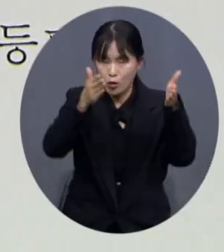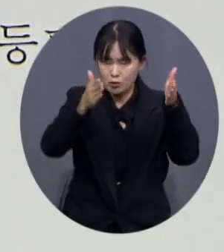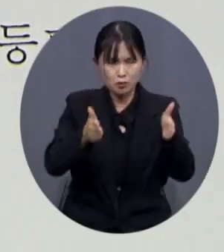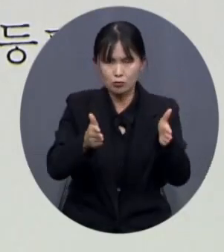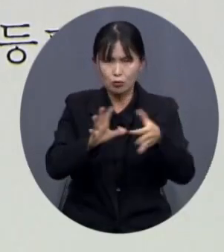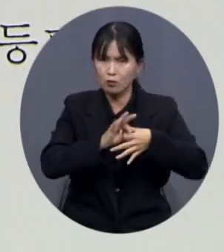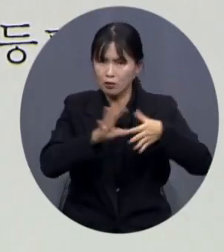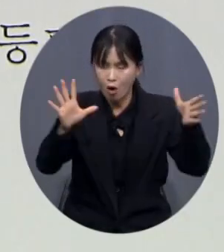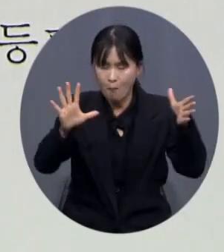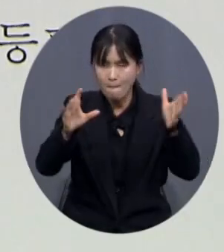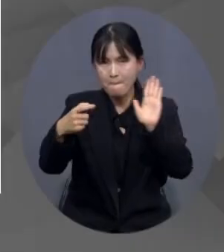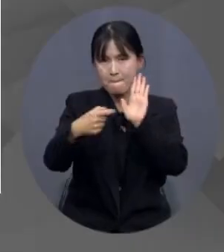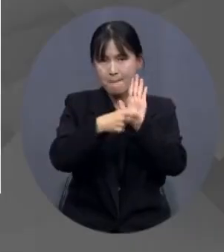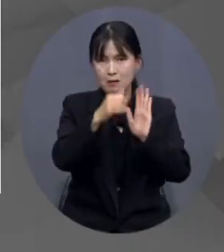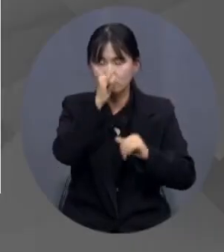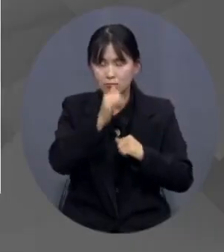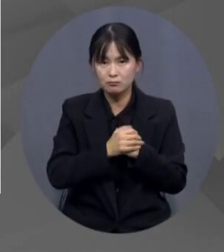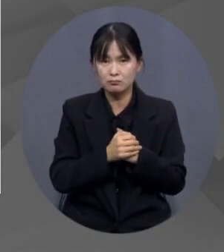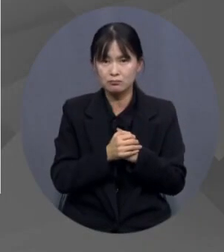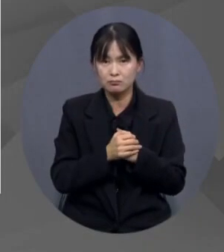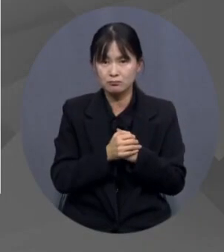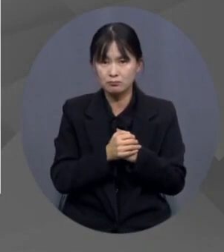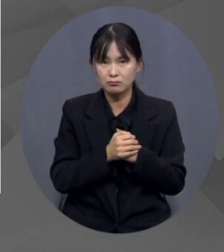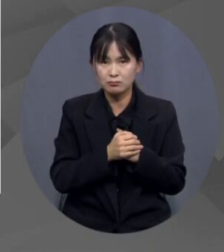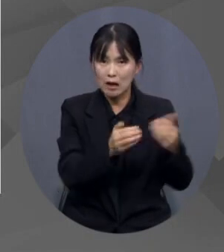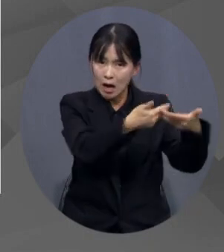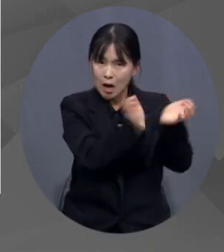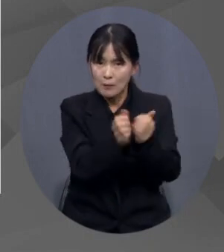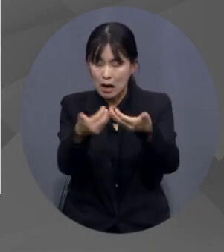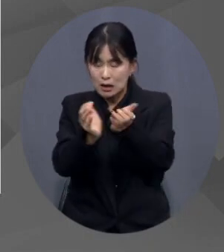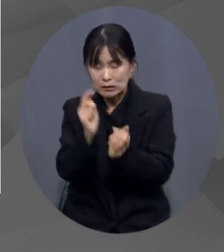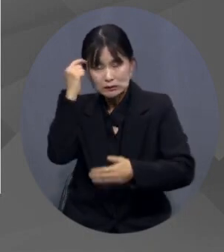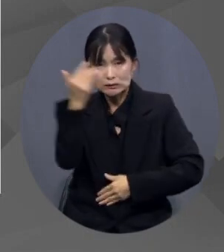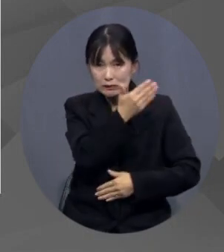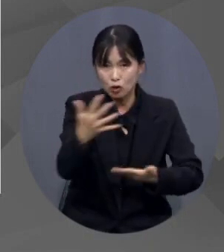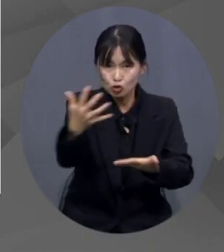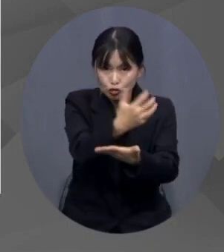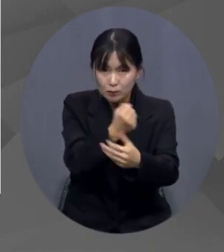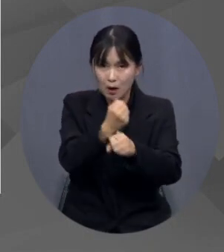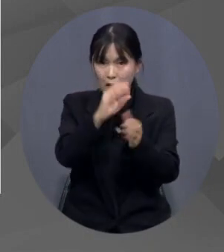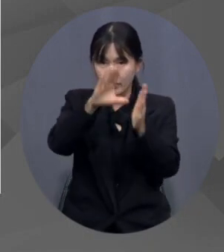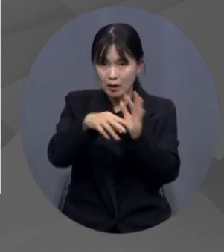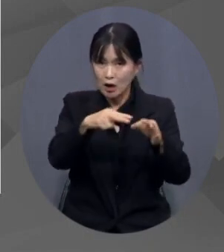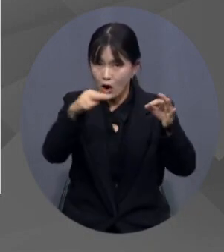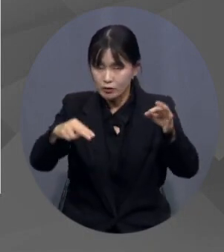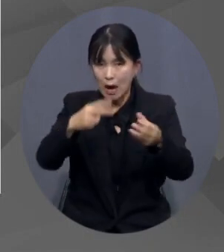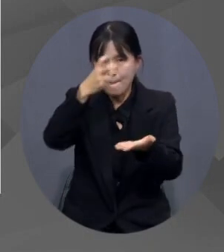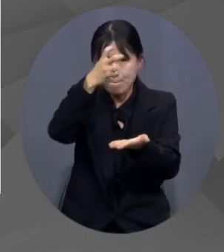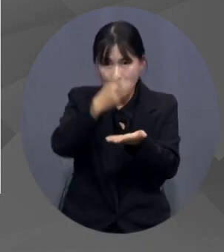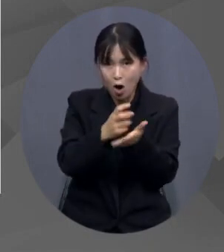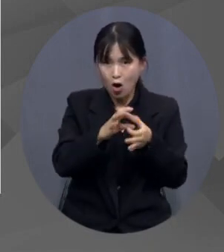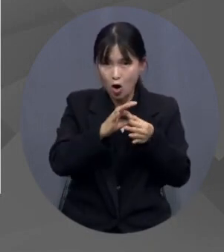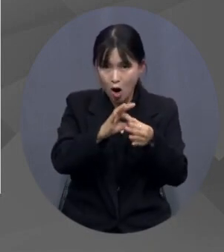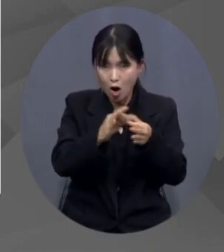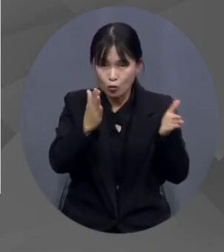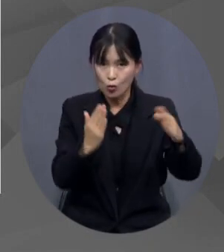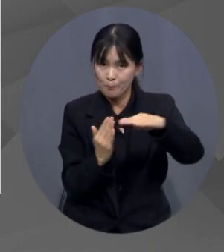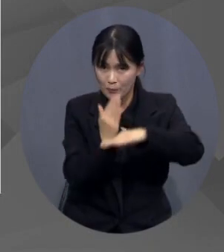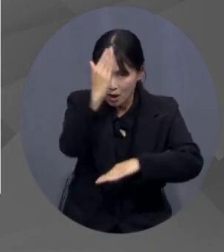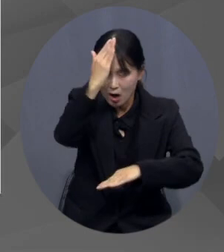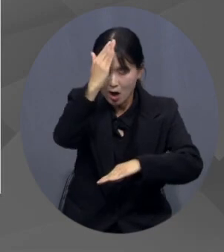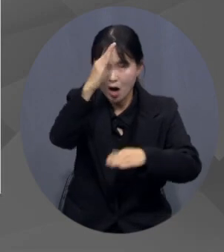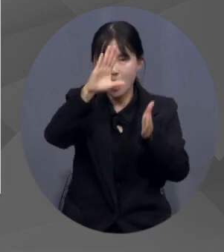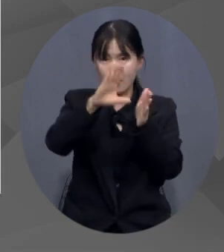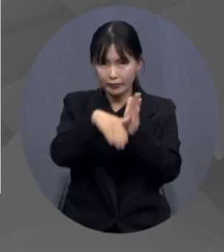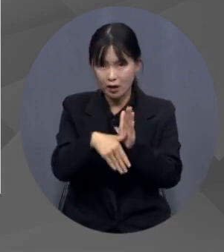대상이 아니라고 돼 있습니다 지자체 대상 의견 수렴 과정에서 형사소송법상 공소 시효가 넘은 위반행위의